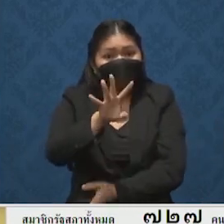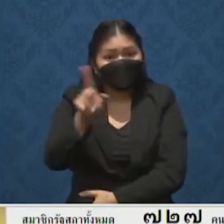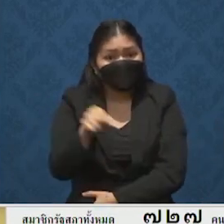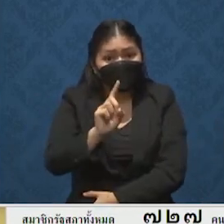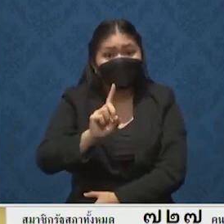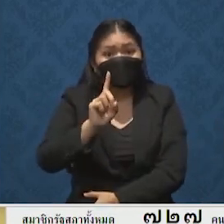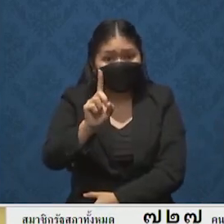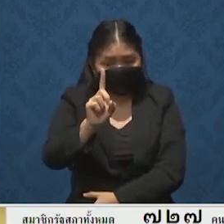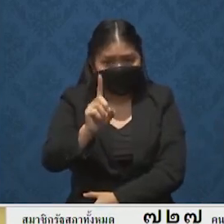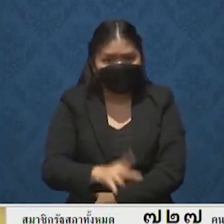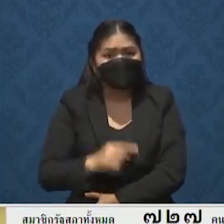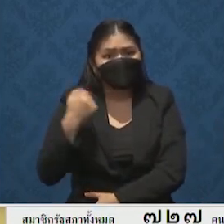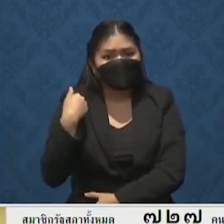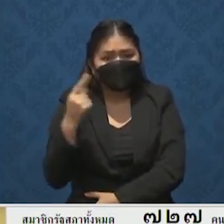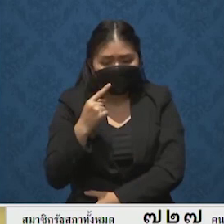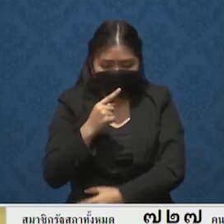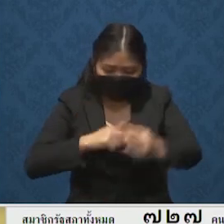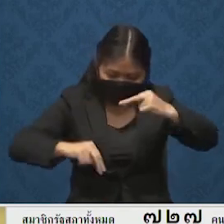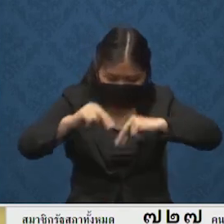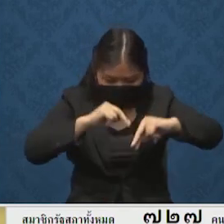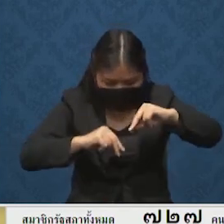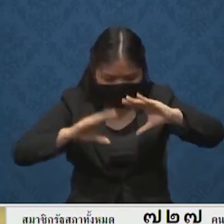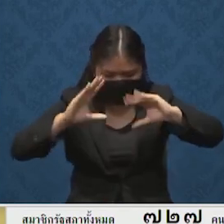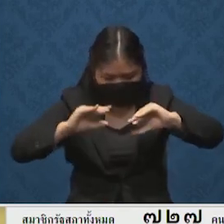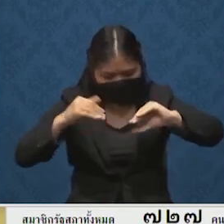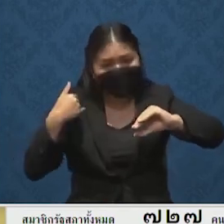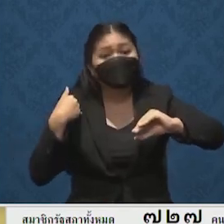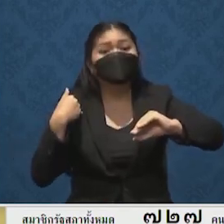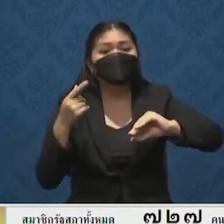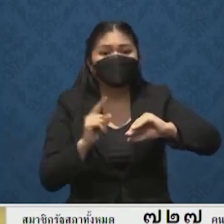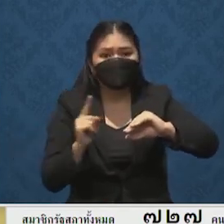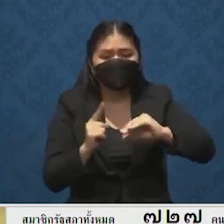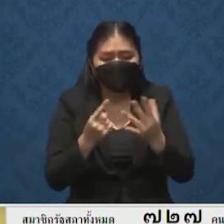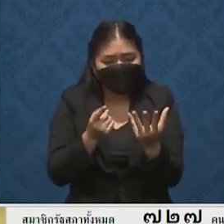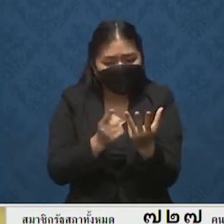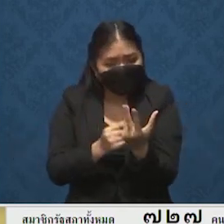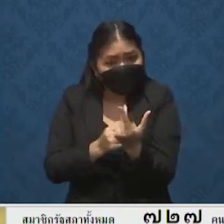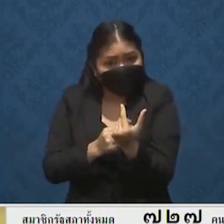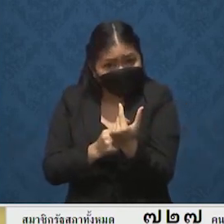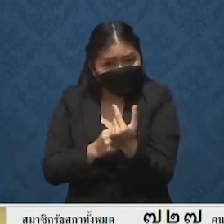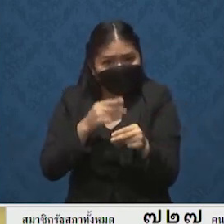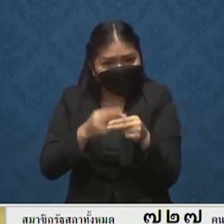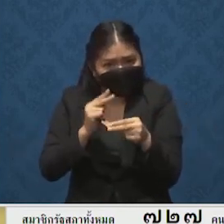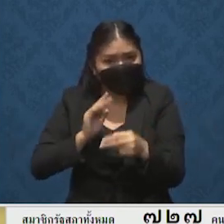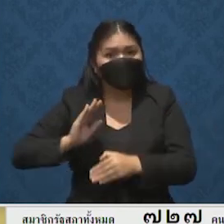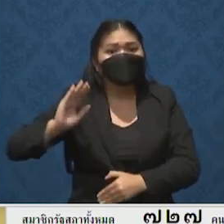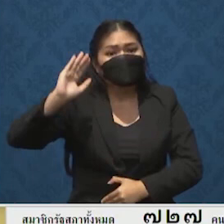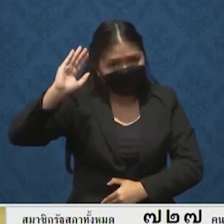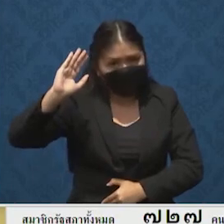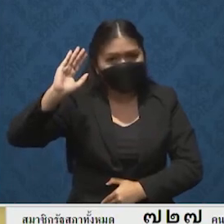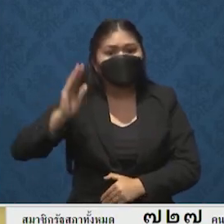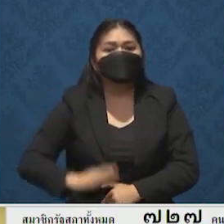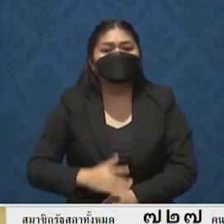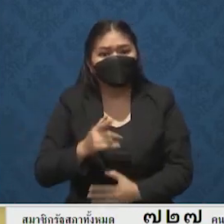ค์ประชุมและก็มีการเสนอให้นับองค์ประชุมโดยการขานชื่อก็